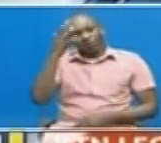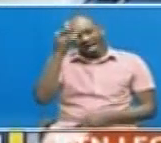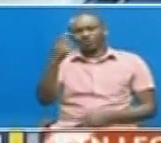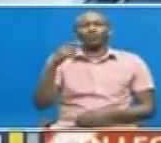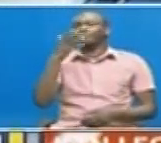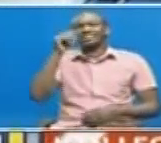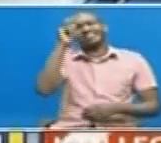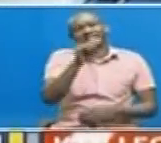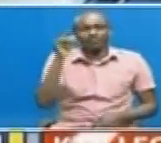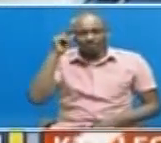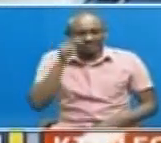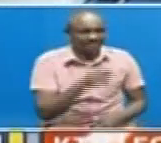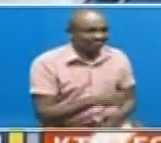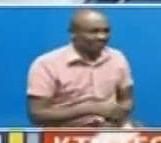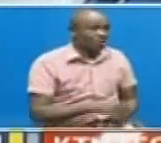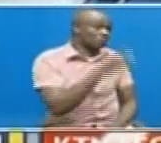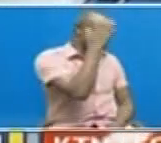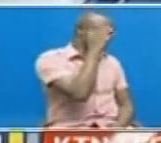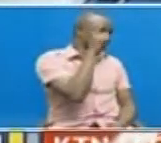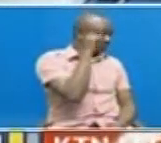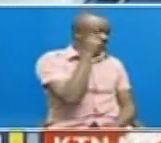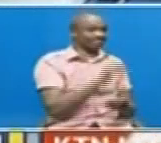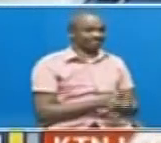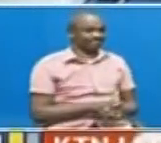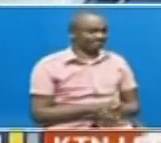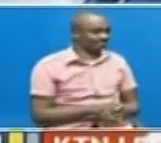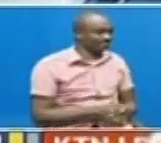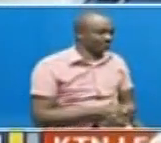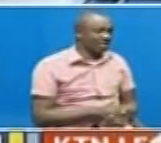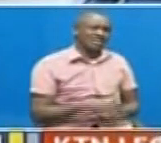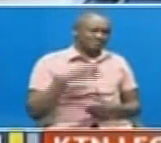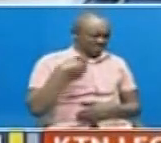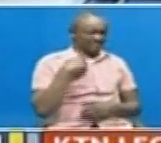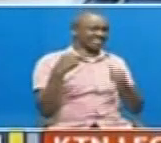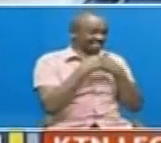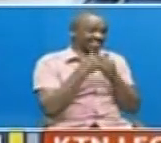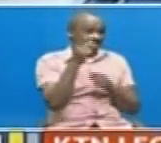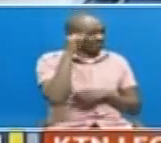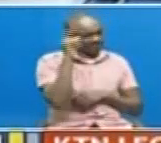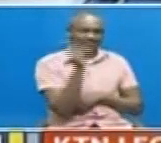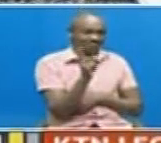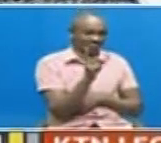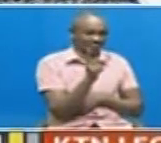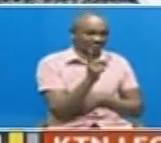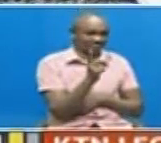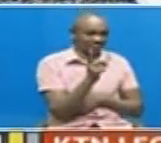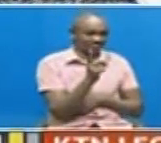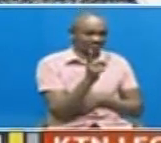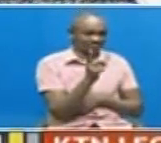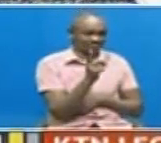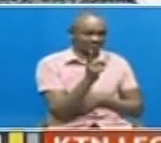kabezi Mombasa basi? Do, Mombasa bana. Eh, nini kilikushinda Mombasa? Si eti kwa ati kuna chochote kilinishinda kwa ama sababu. Ama pwani kwa